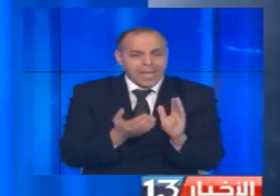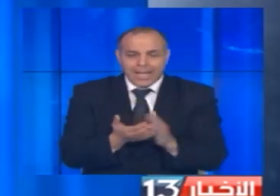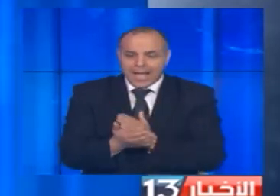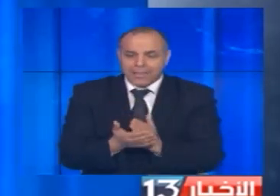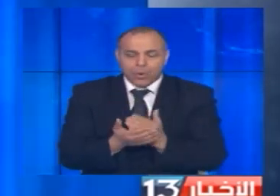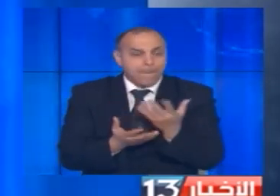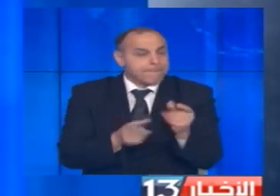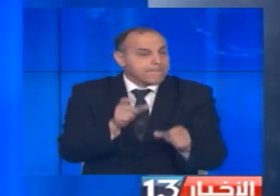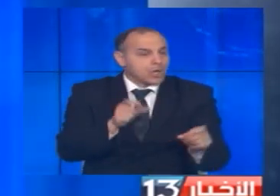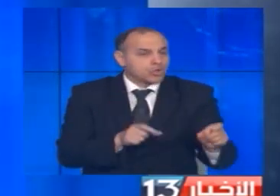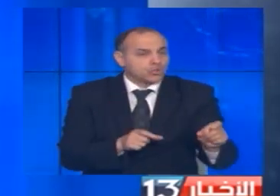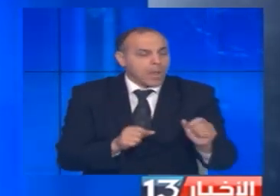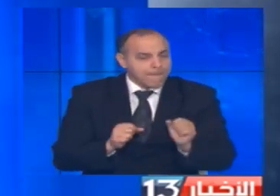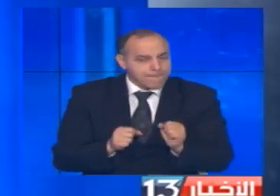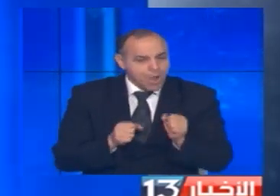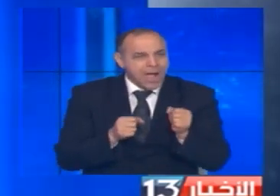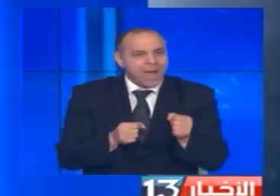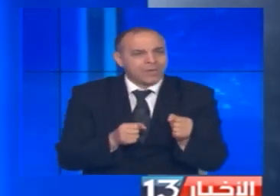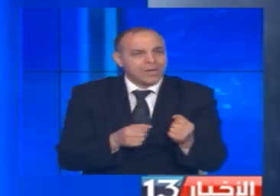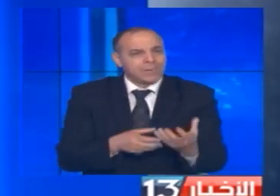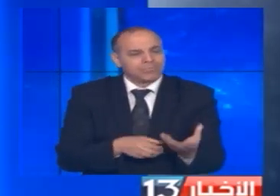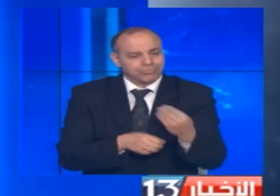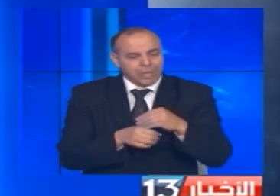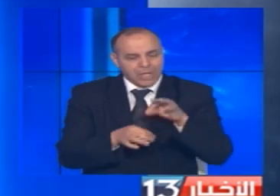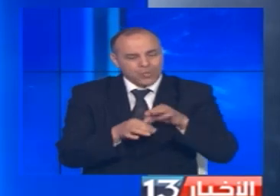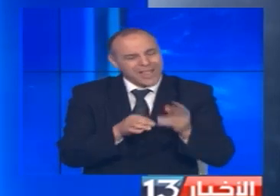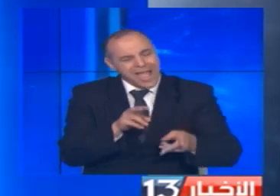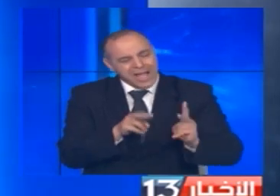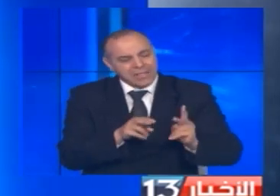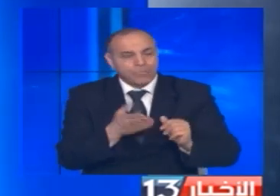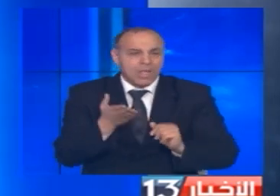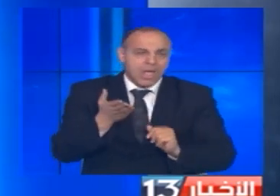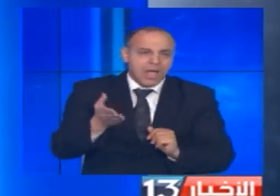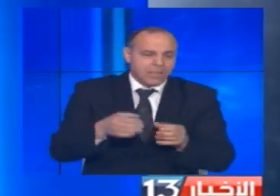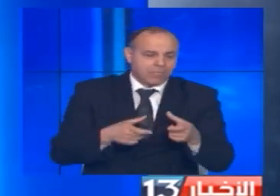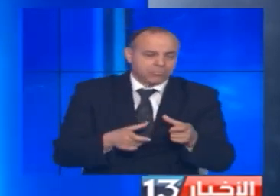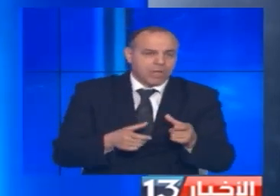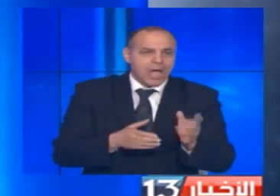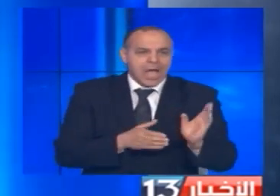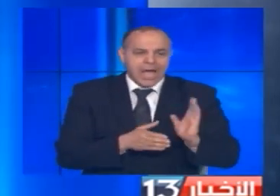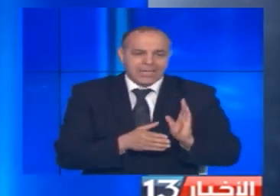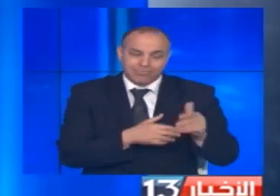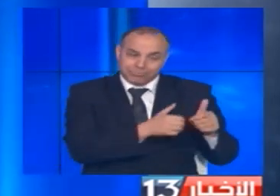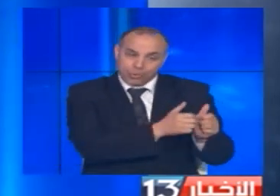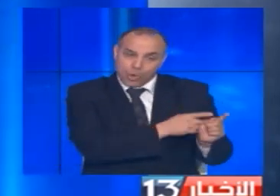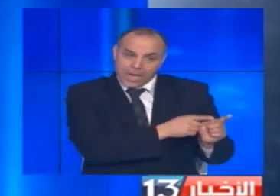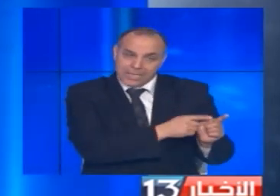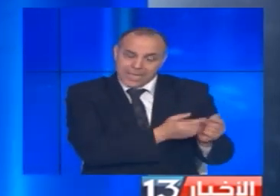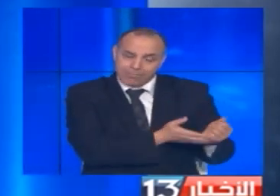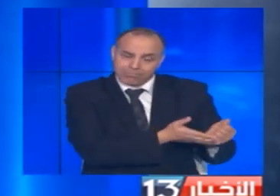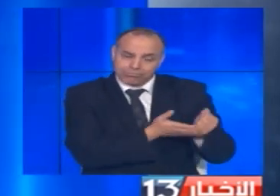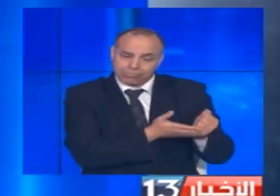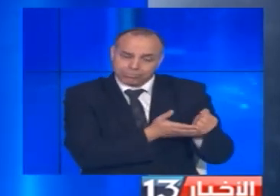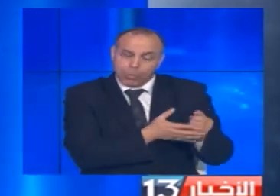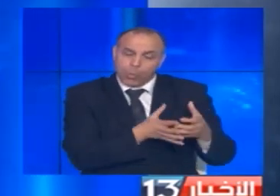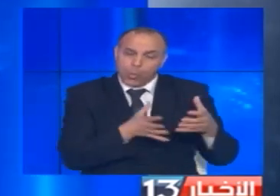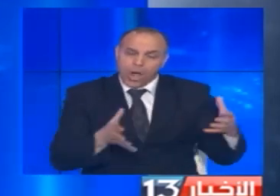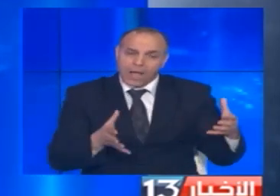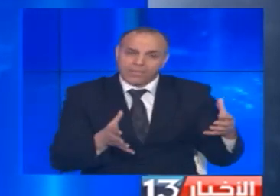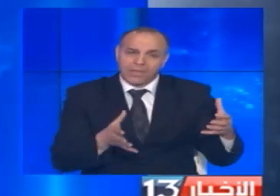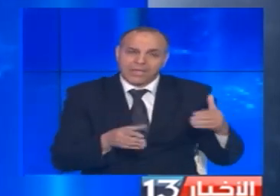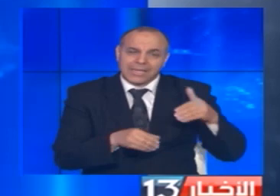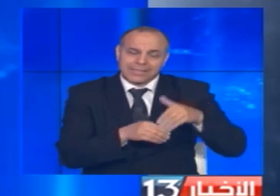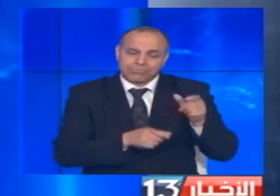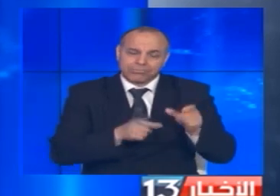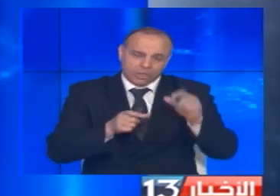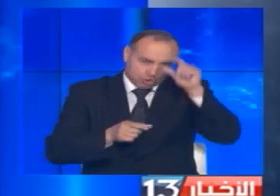حسب الكثيرين محاولة لكسب مزيد الأصوات، حيث تحظى قوات الحشد الشعبي بتأييد واسع في أوساط